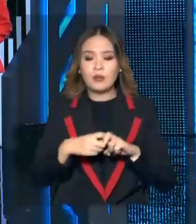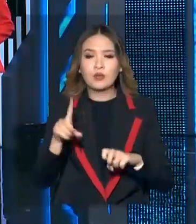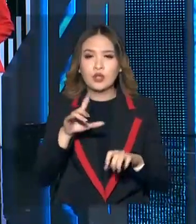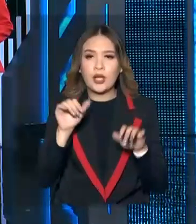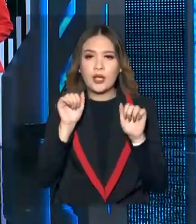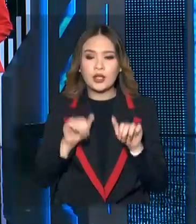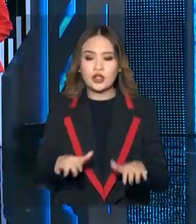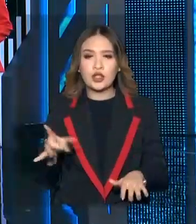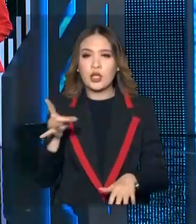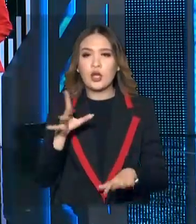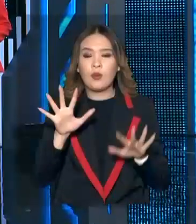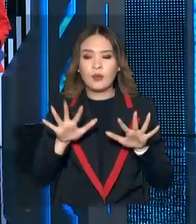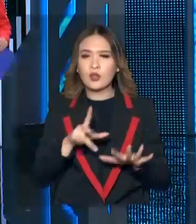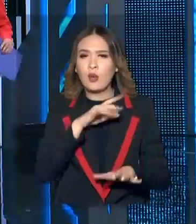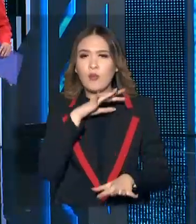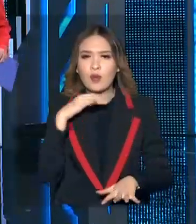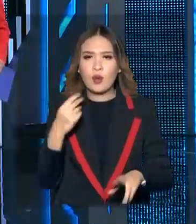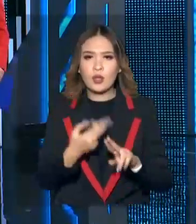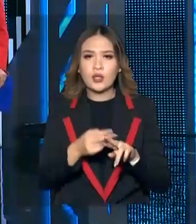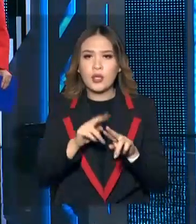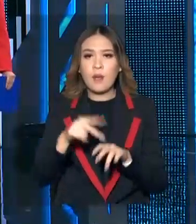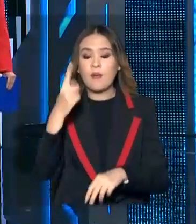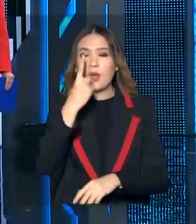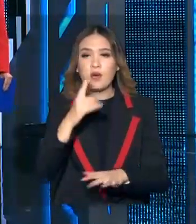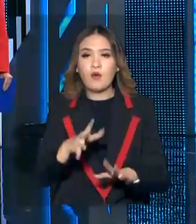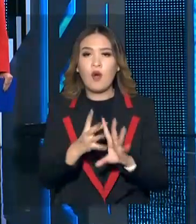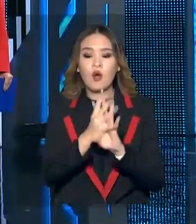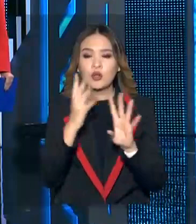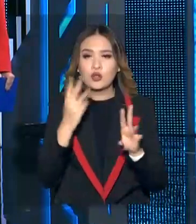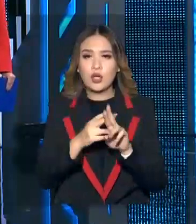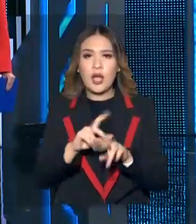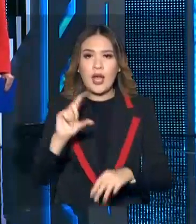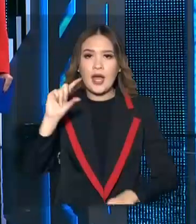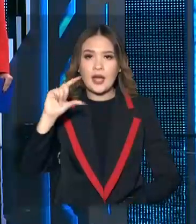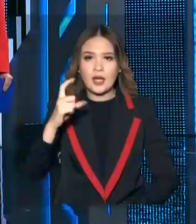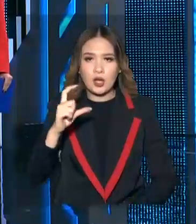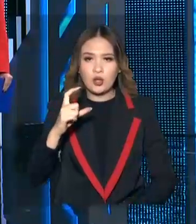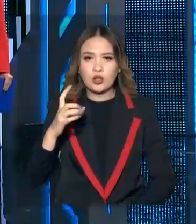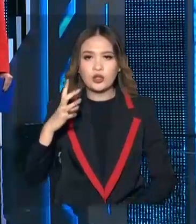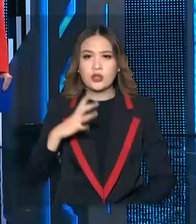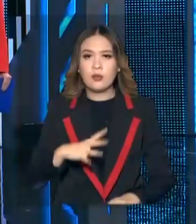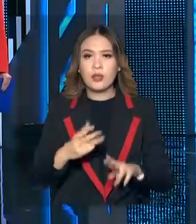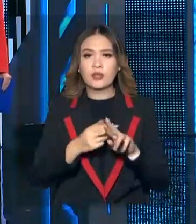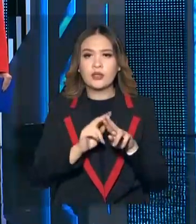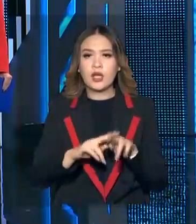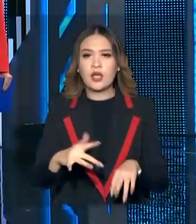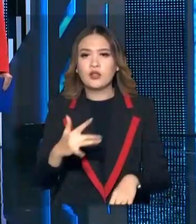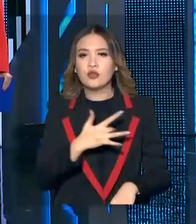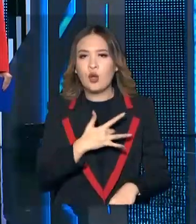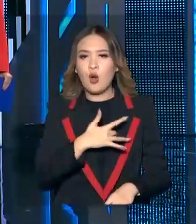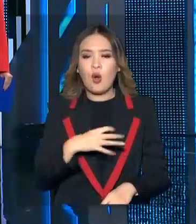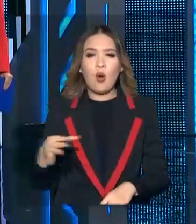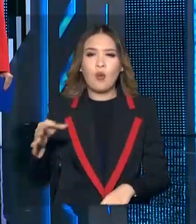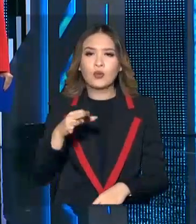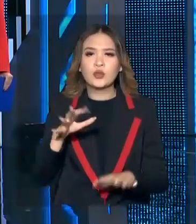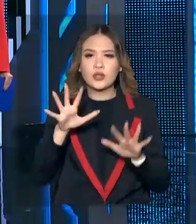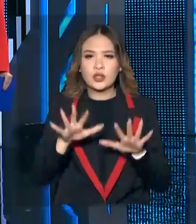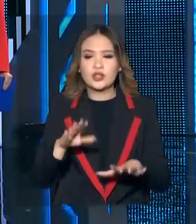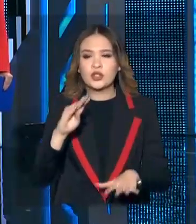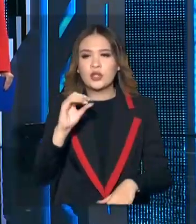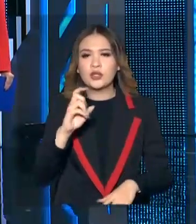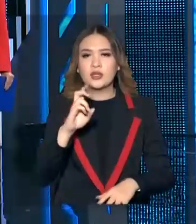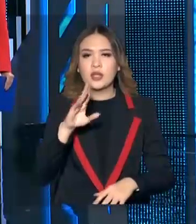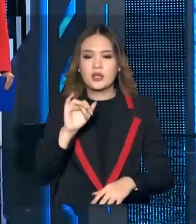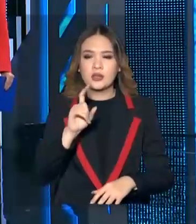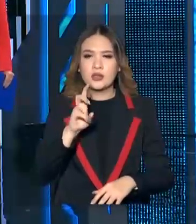решить в регионе, довольно много. В первую очередь терпит экологическое бедствие самое сердце области Жезказган.